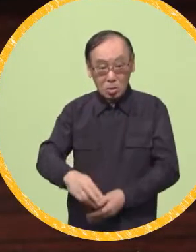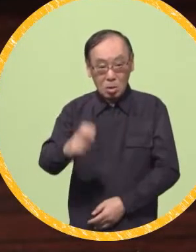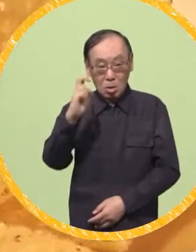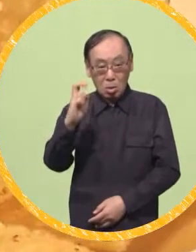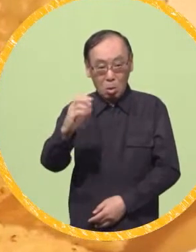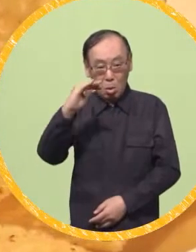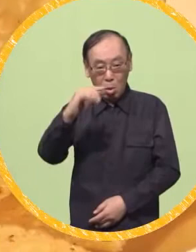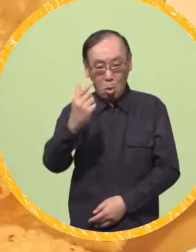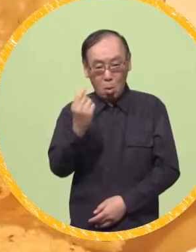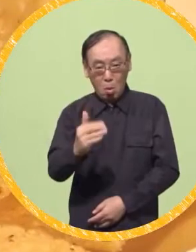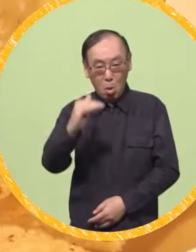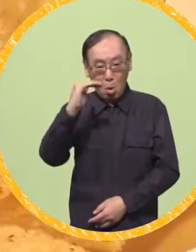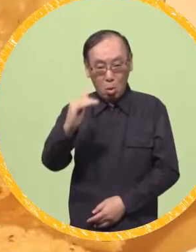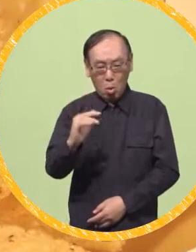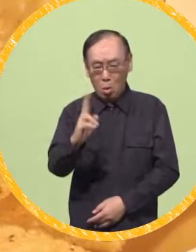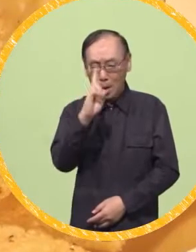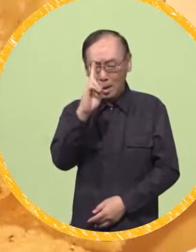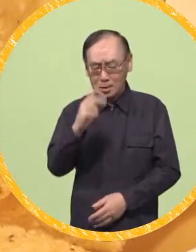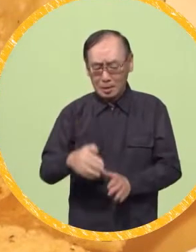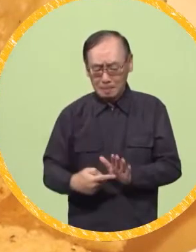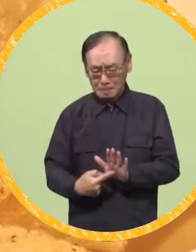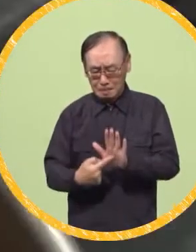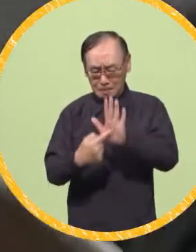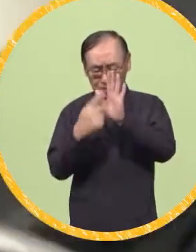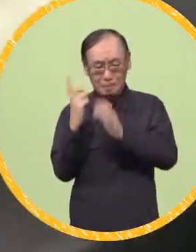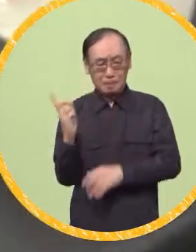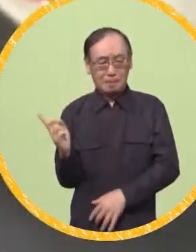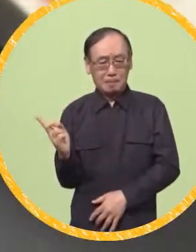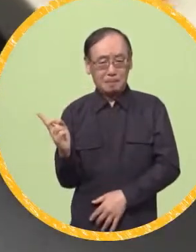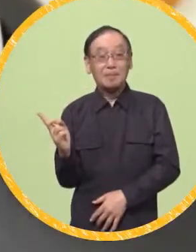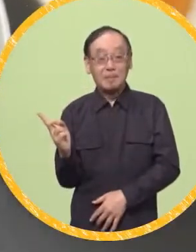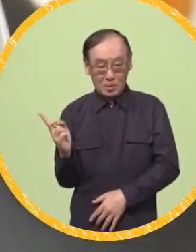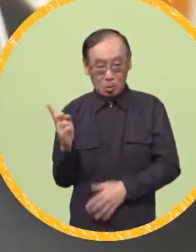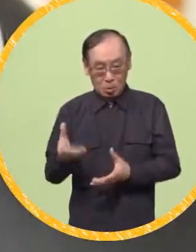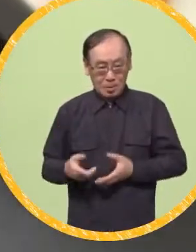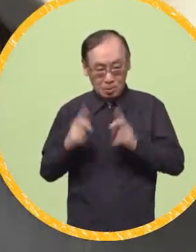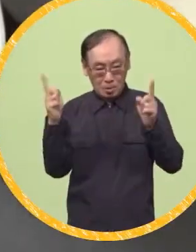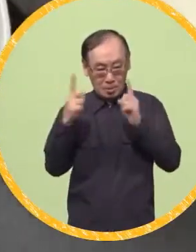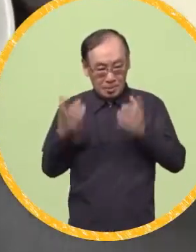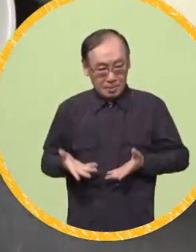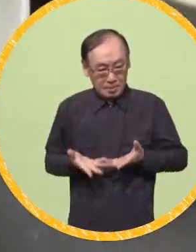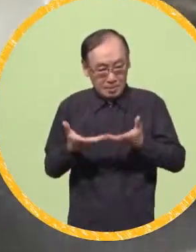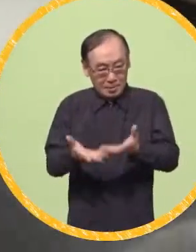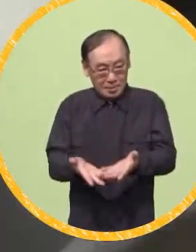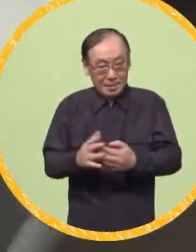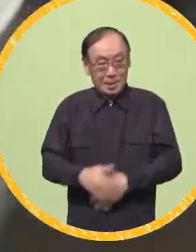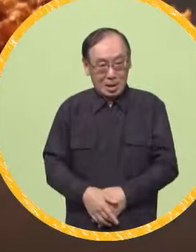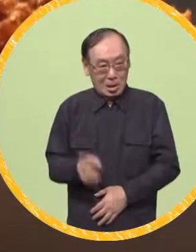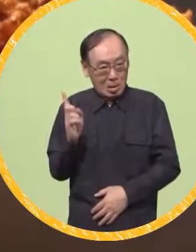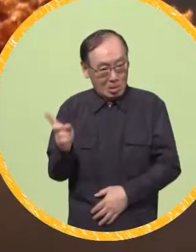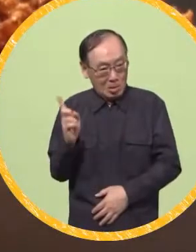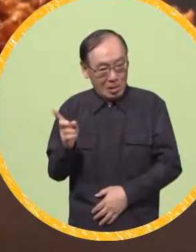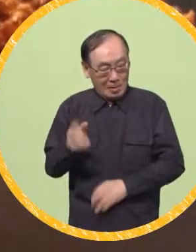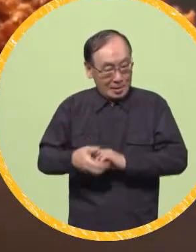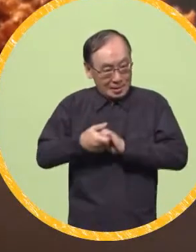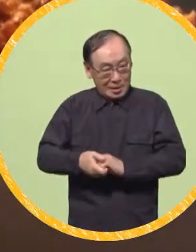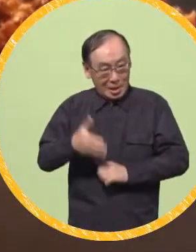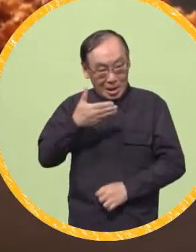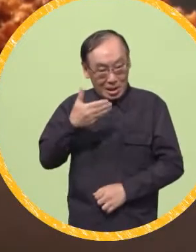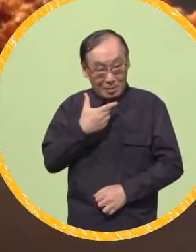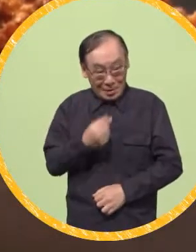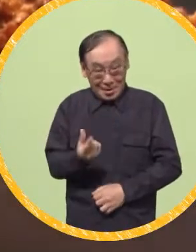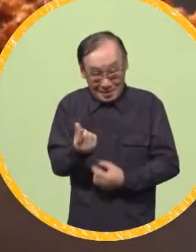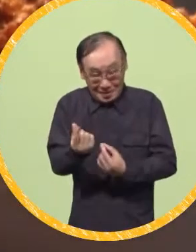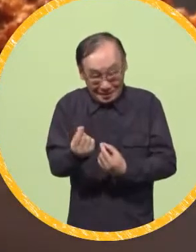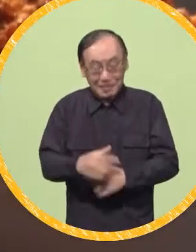ランチメニューでも大人気のこだわりの逸品が満を持してフェスティバルに登場ですうわぁやこれも絶対食べたいですねー